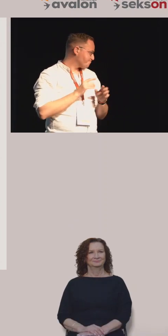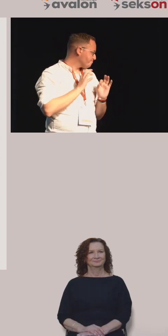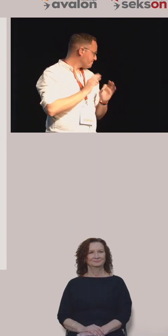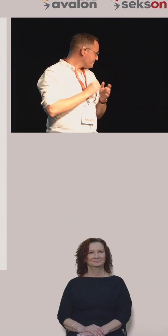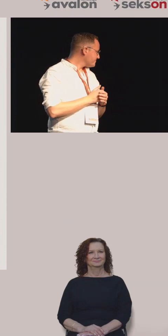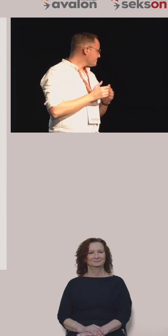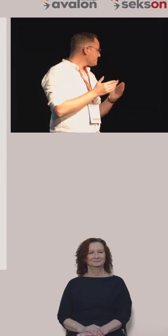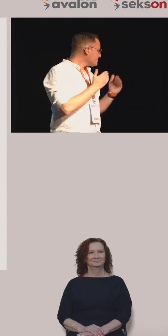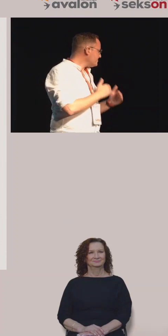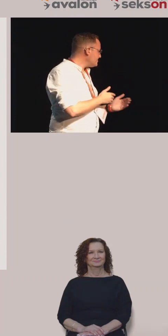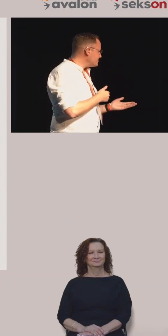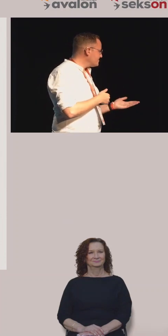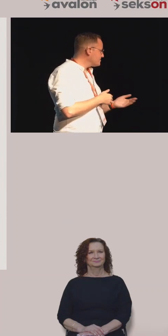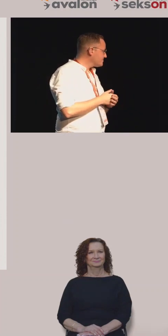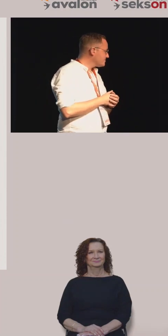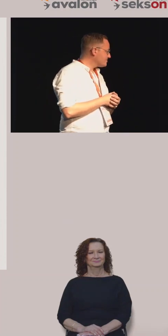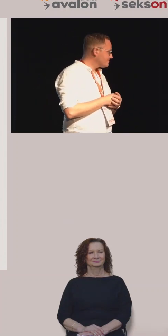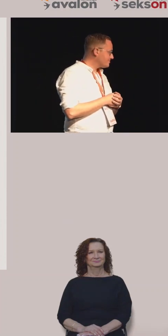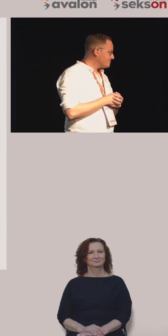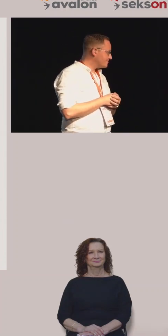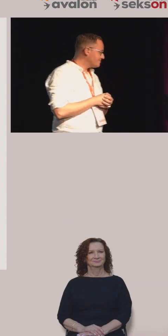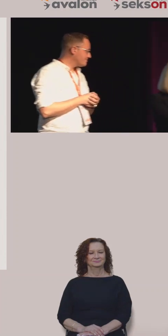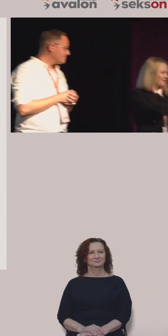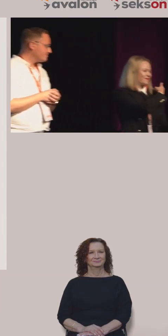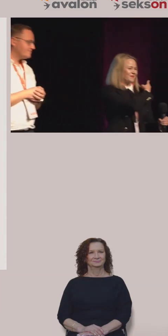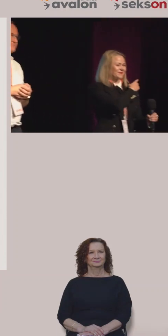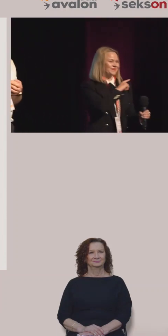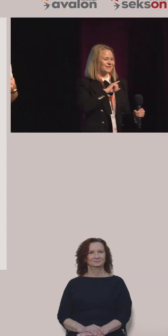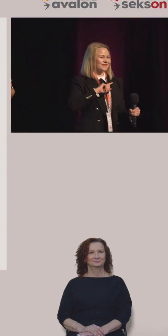Dobrze, LGBT+. Kolejny znak.